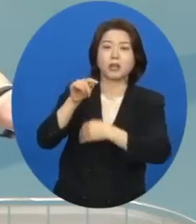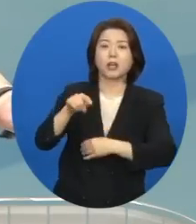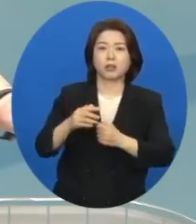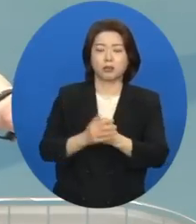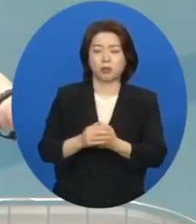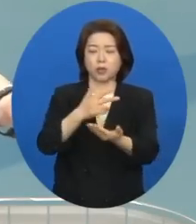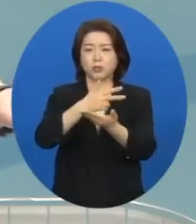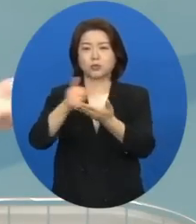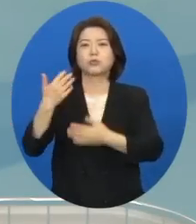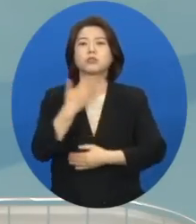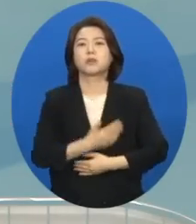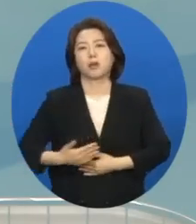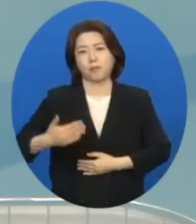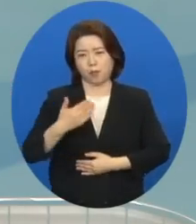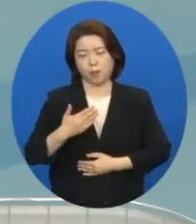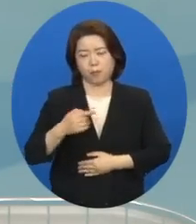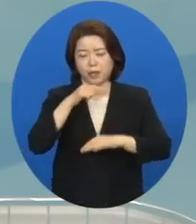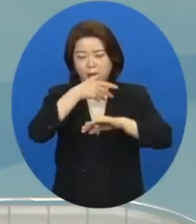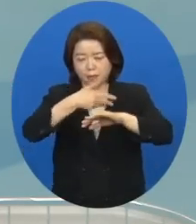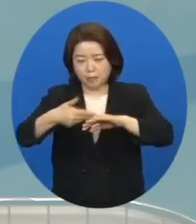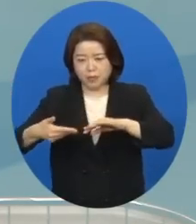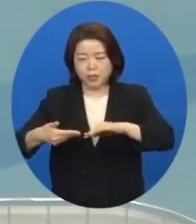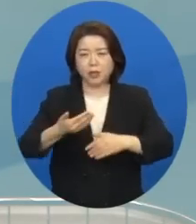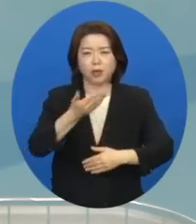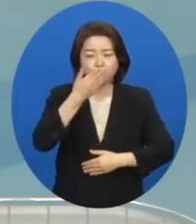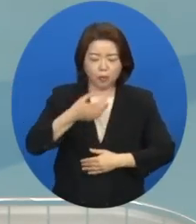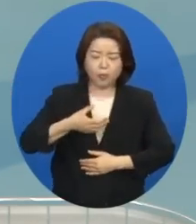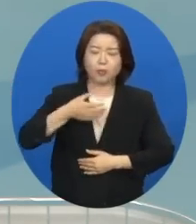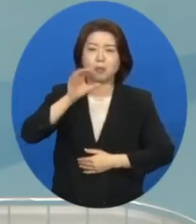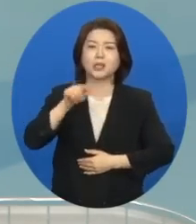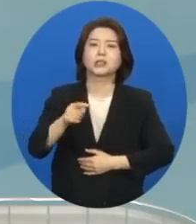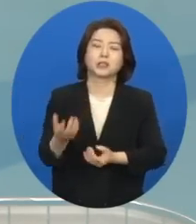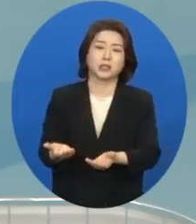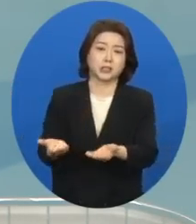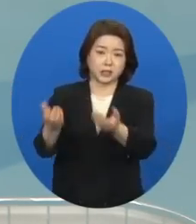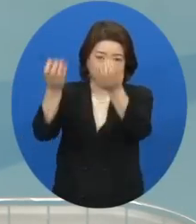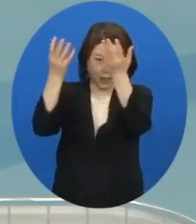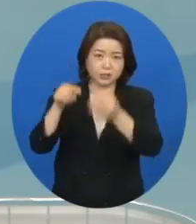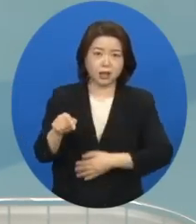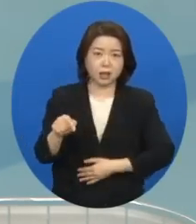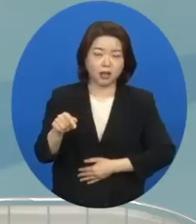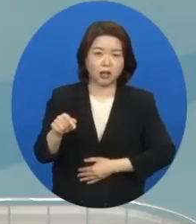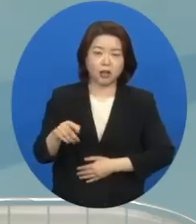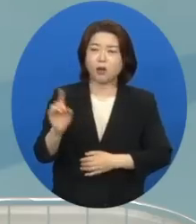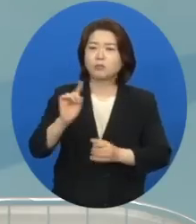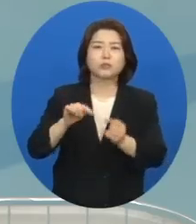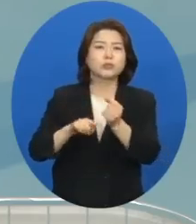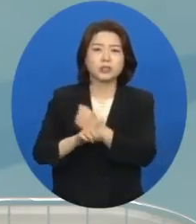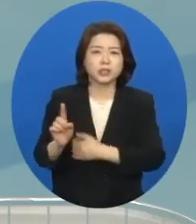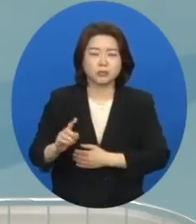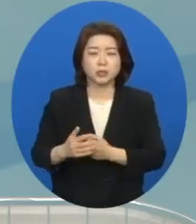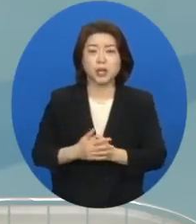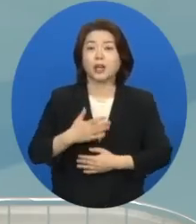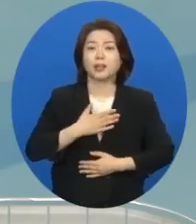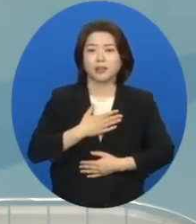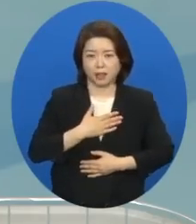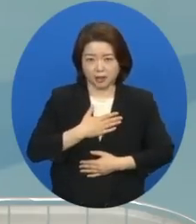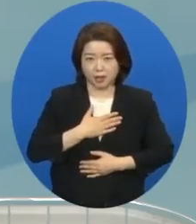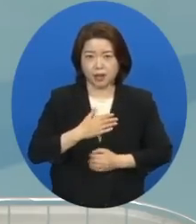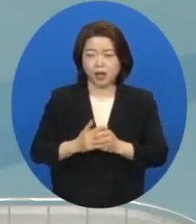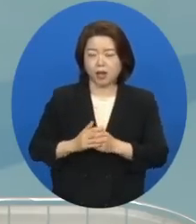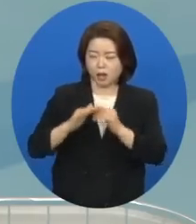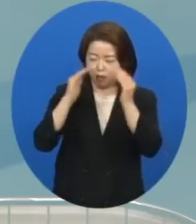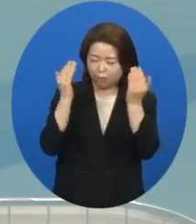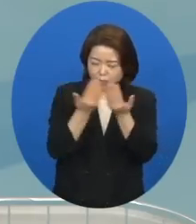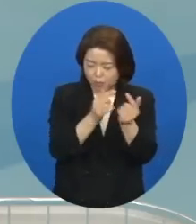주님의 몸과 피를 먹고 마시는 거예요. 그건 무슨 뜻이죠? 내가